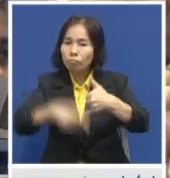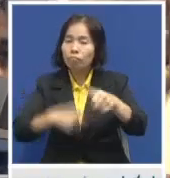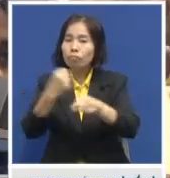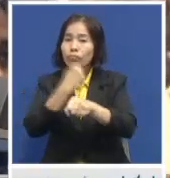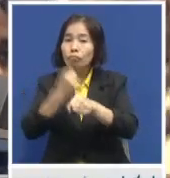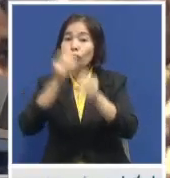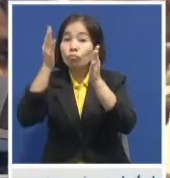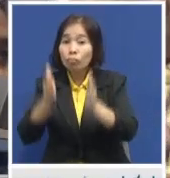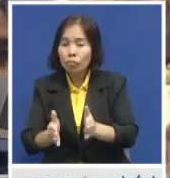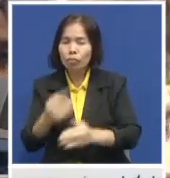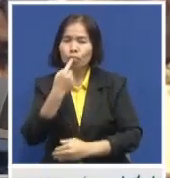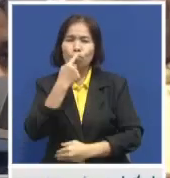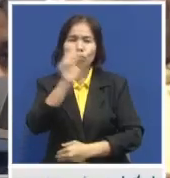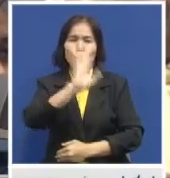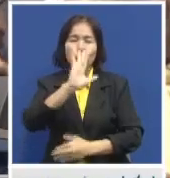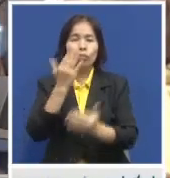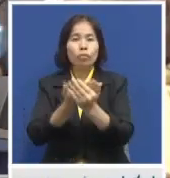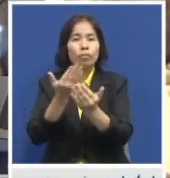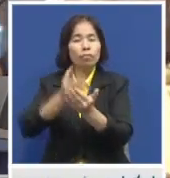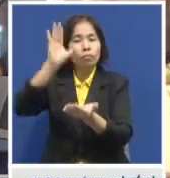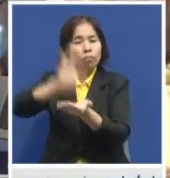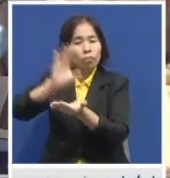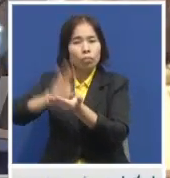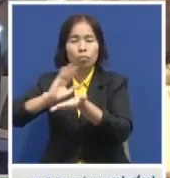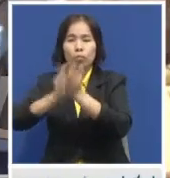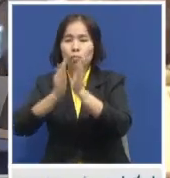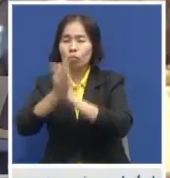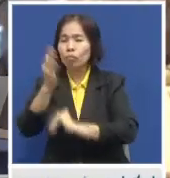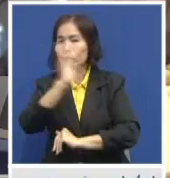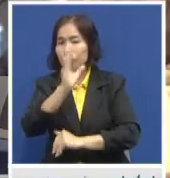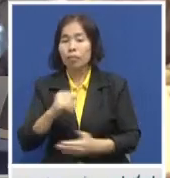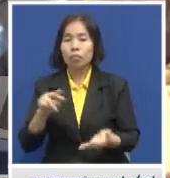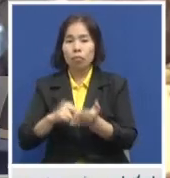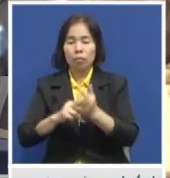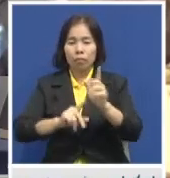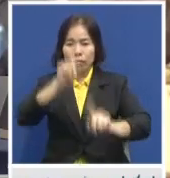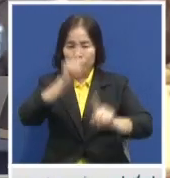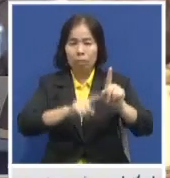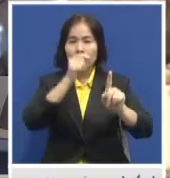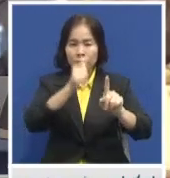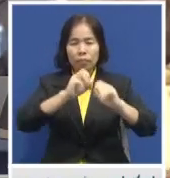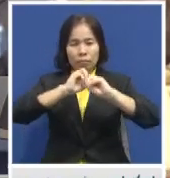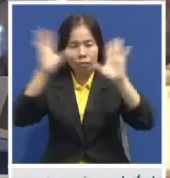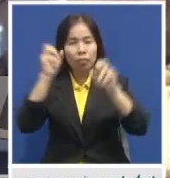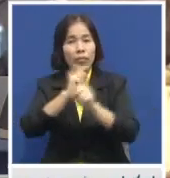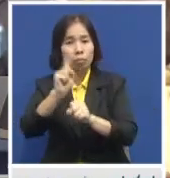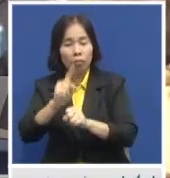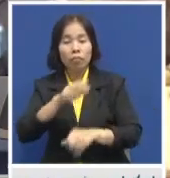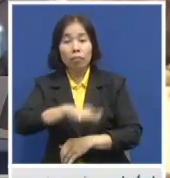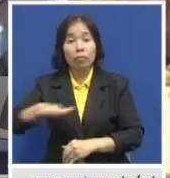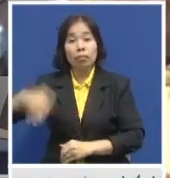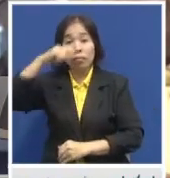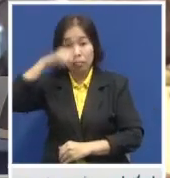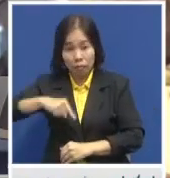าไปพูดเรื่องการปฏิรูปอีกครับกำหนดนโยบายที่วัดได้จับต้องได้ชัดเจนทำยังไงให้เด็กไทยทุกคนมีโอกา